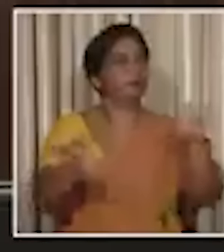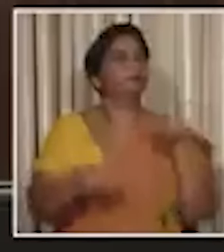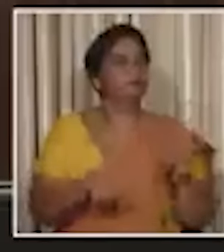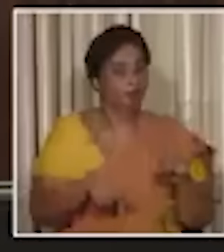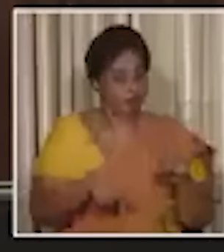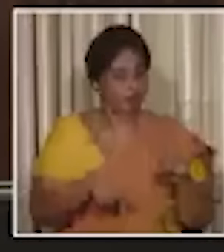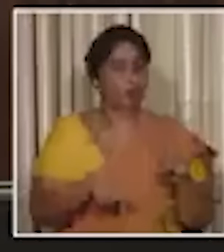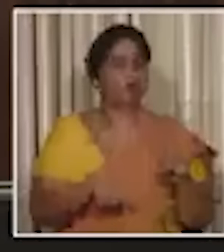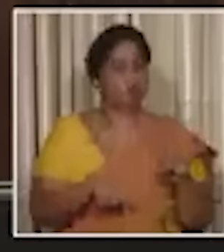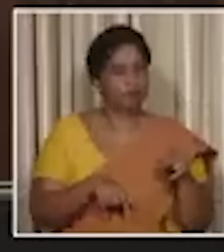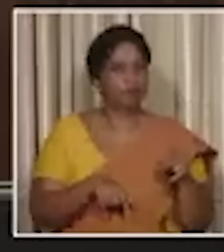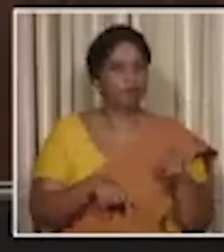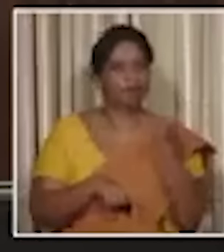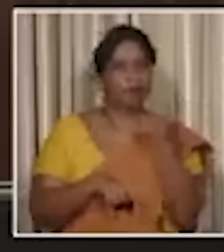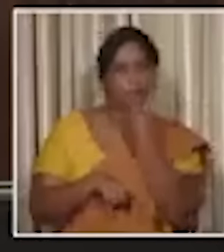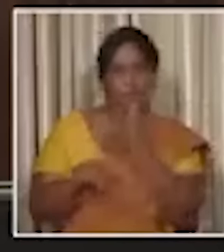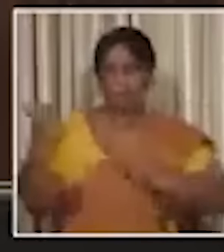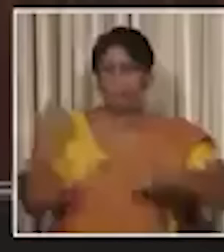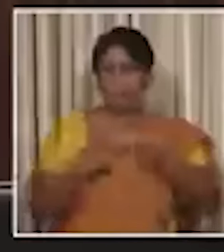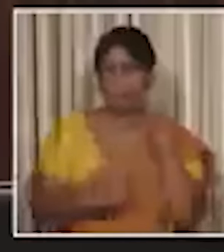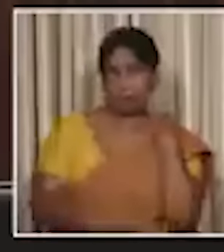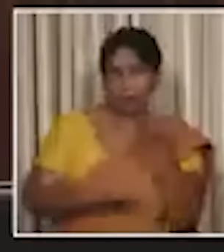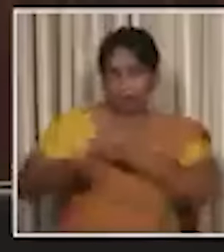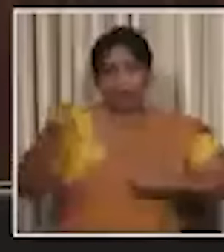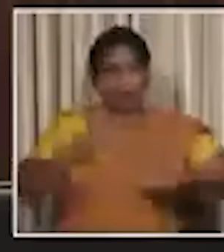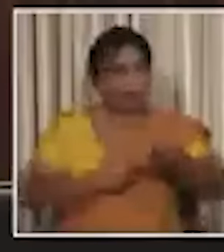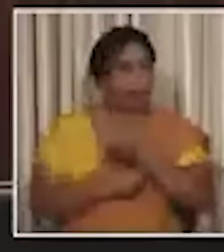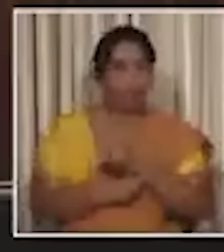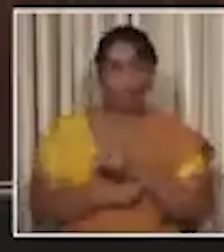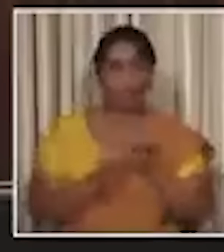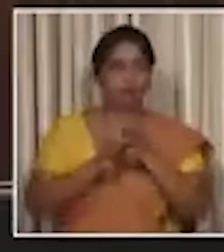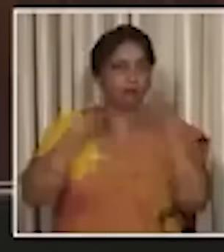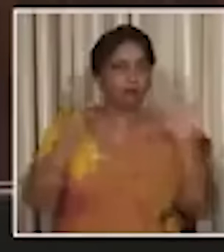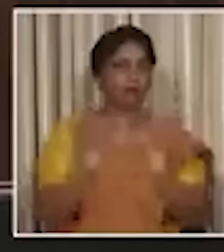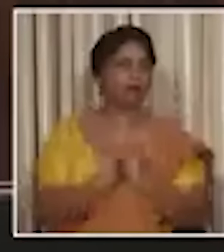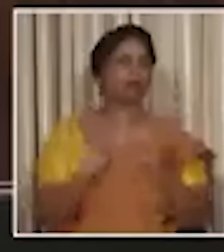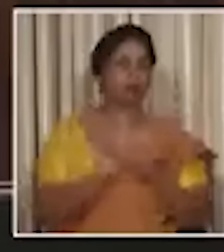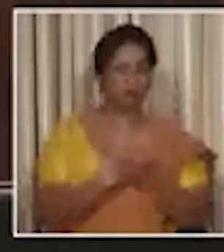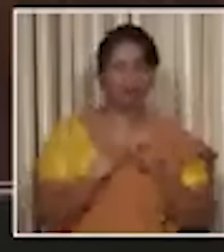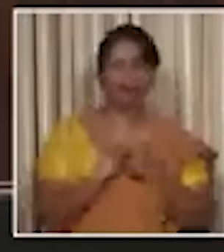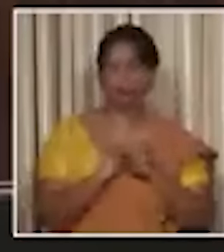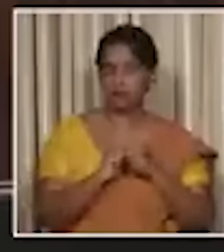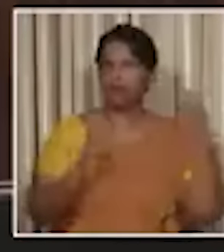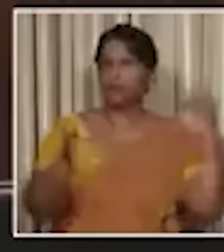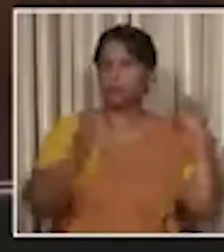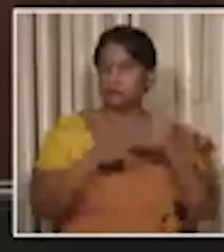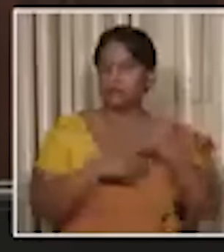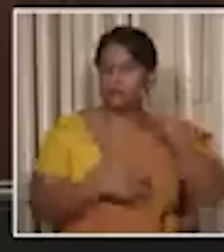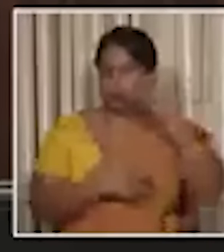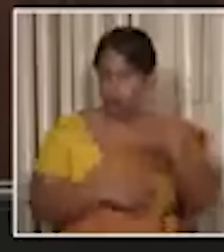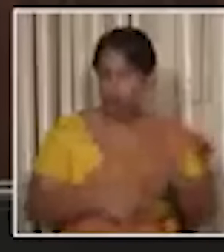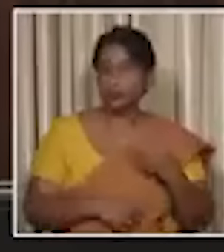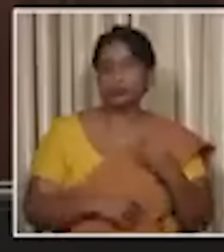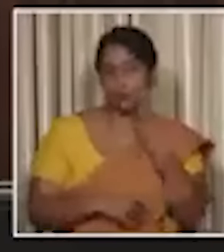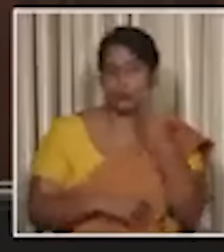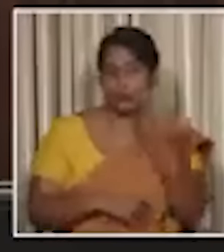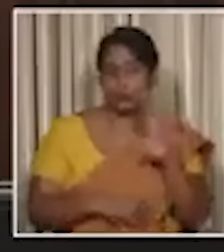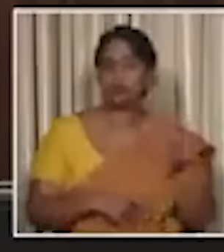நிலை காணப்படுகின்றது. எனவே எமது நாடு உலகில் மிக பலம் வாய்ந்த ஒரு ஒரு